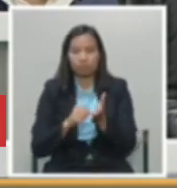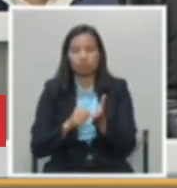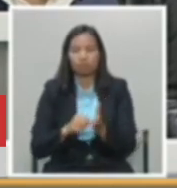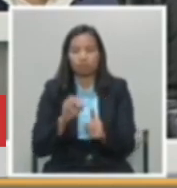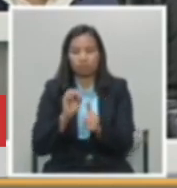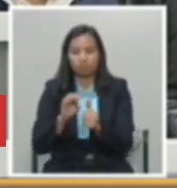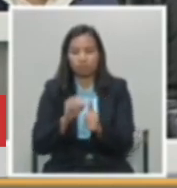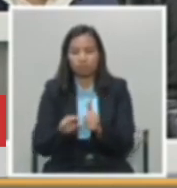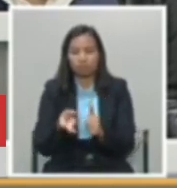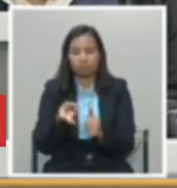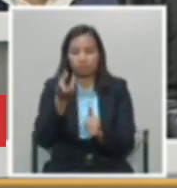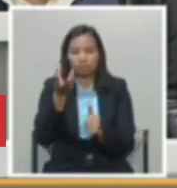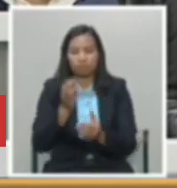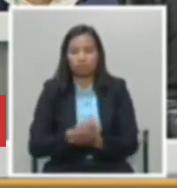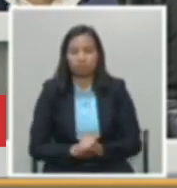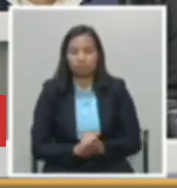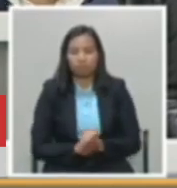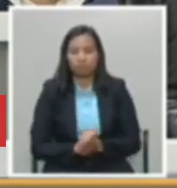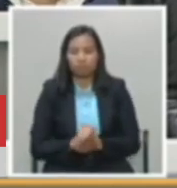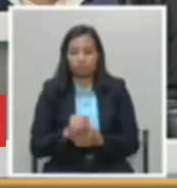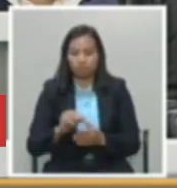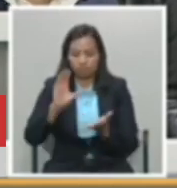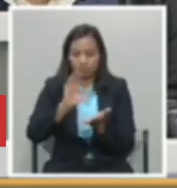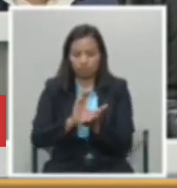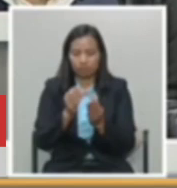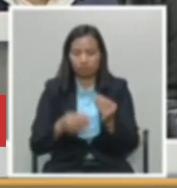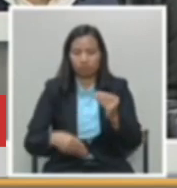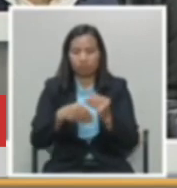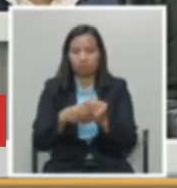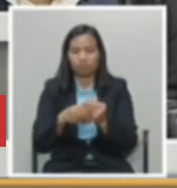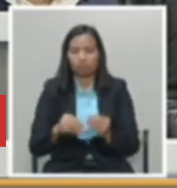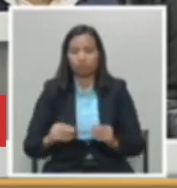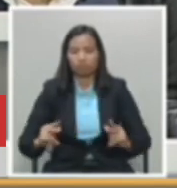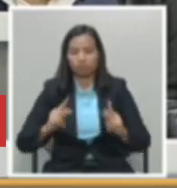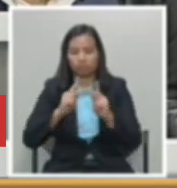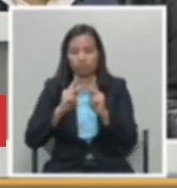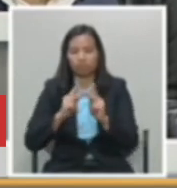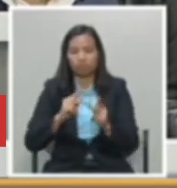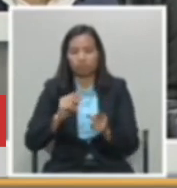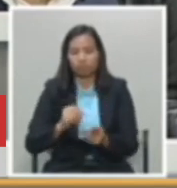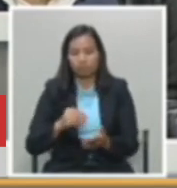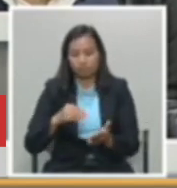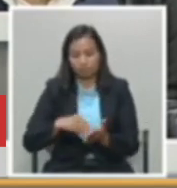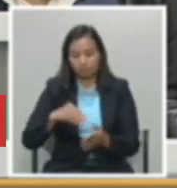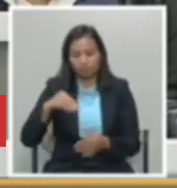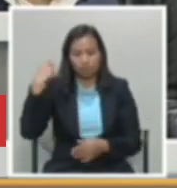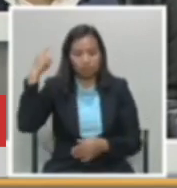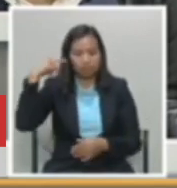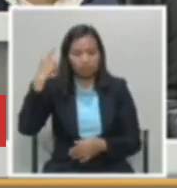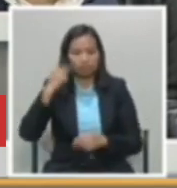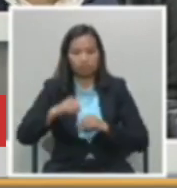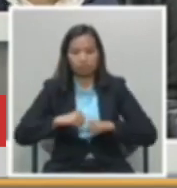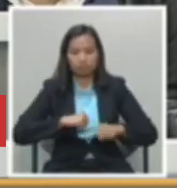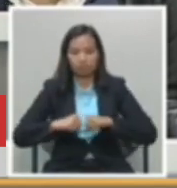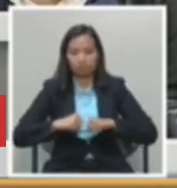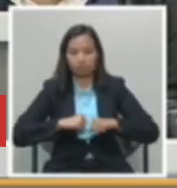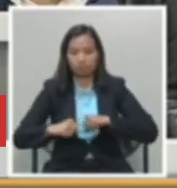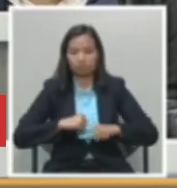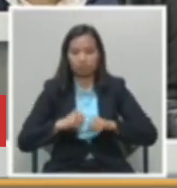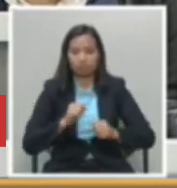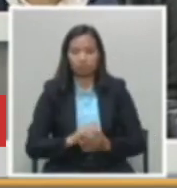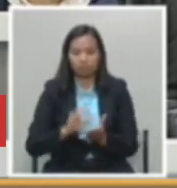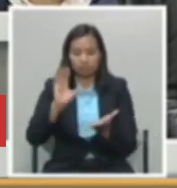แป๊บเดียวขอเสนอให้ตั้งงบประมาณเพิ่มเติมในส่วนของกรมกิจการสตรีเด็กและเยาวชนจัดตั้งกองทุ